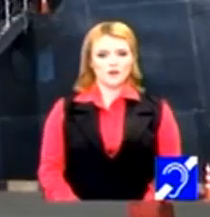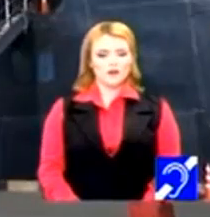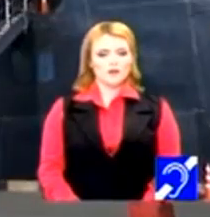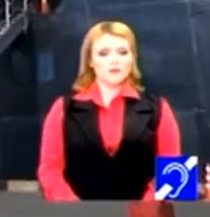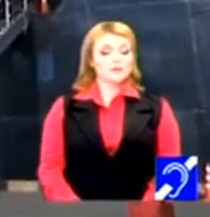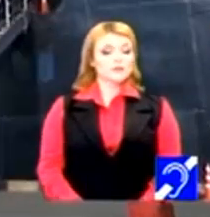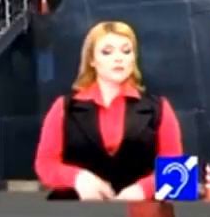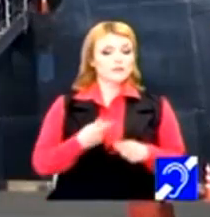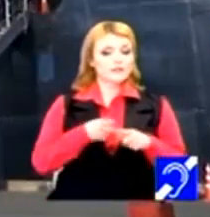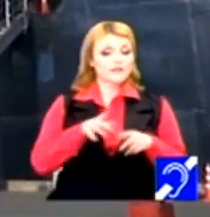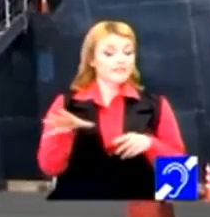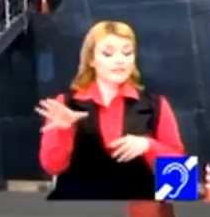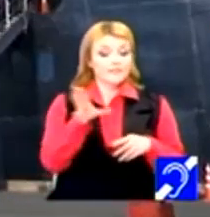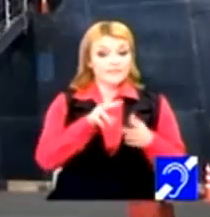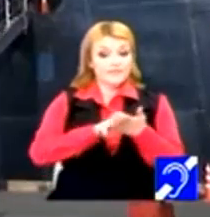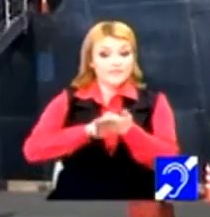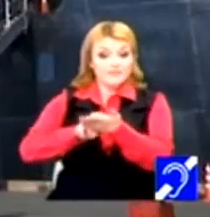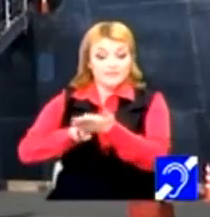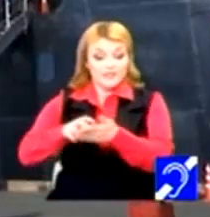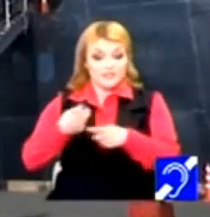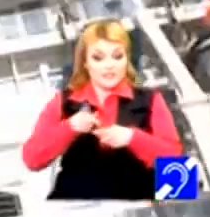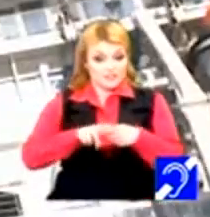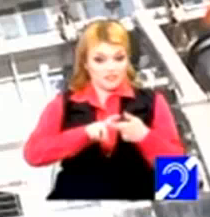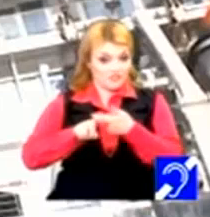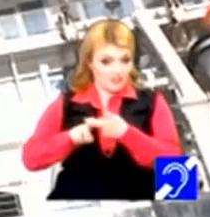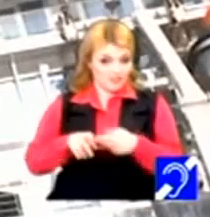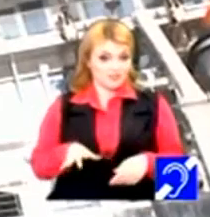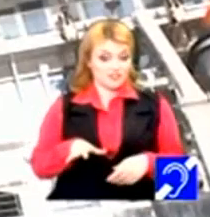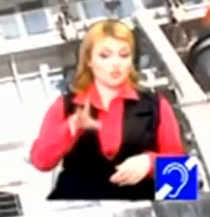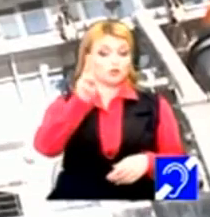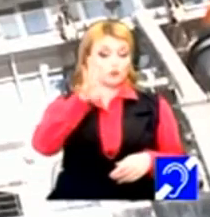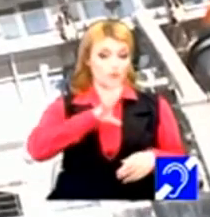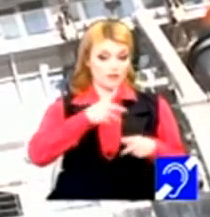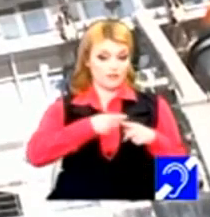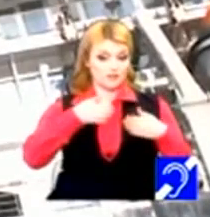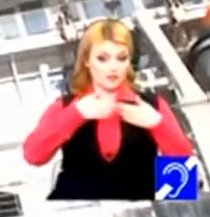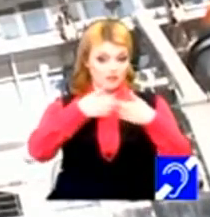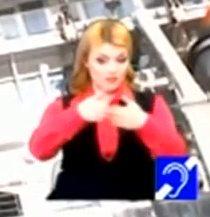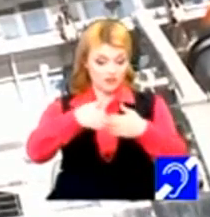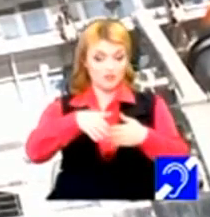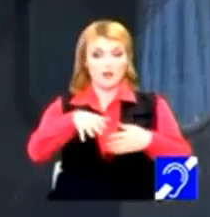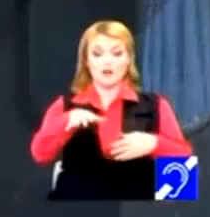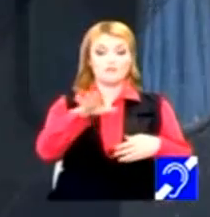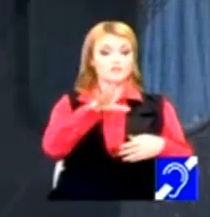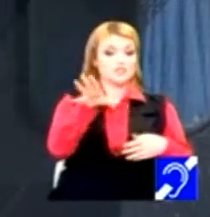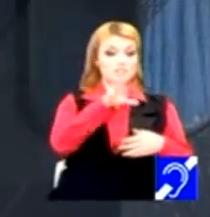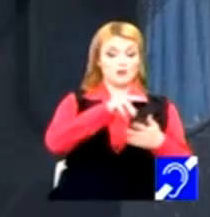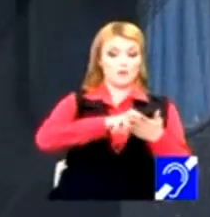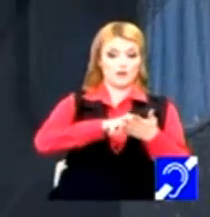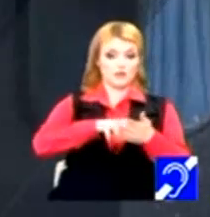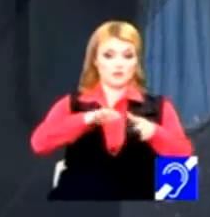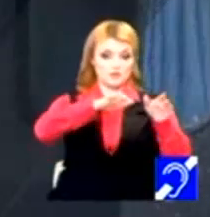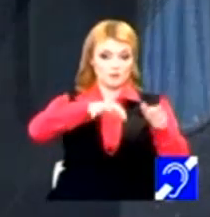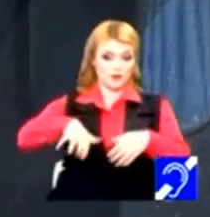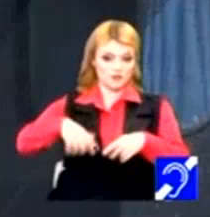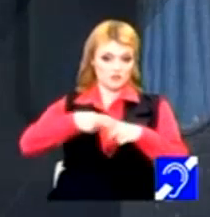De teama coronavirusului, nimeni nu a vrut să permită vasului de croazieră Westerdam să acosteze, deși nu era nici măcar un caz de infectare printre